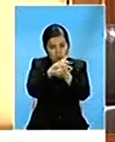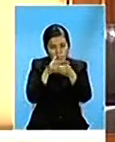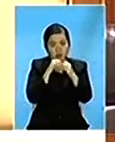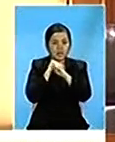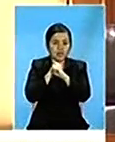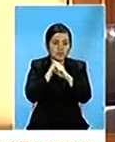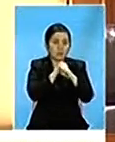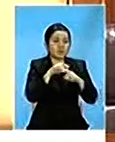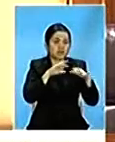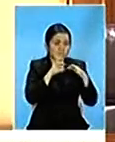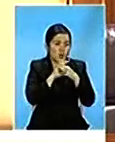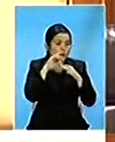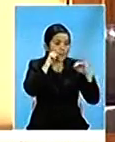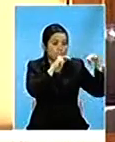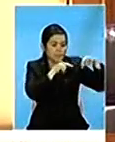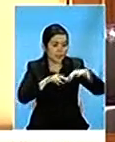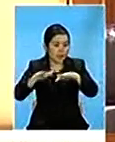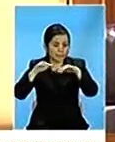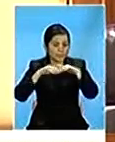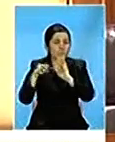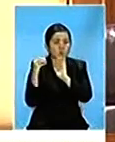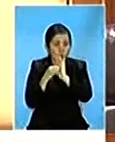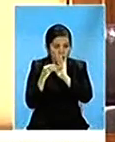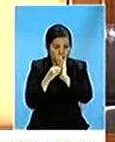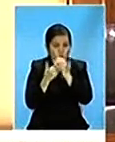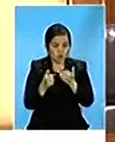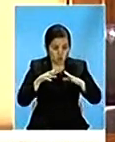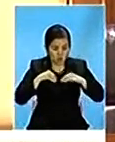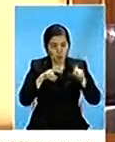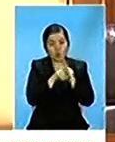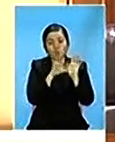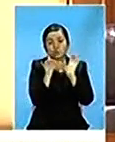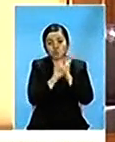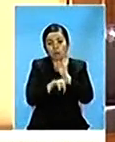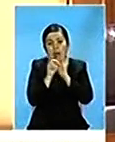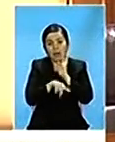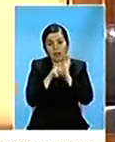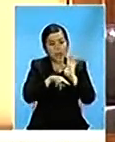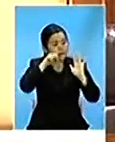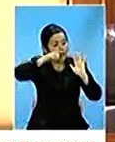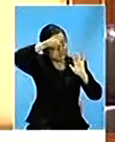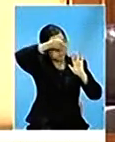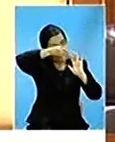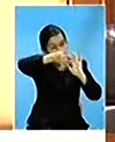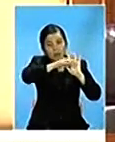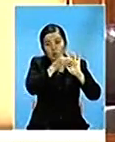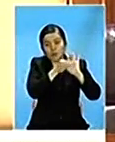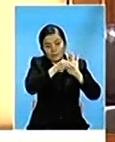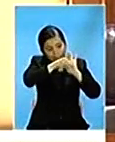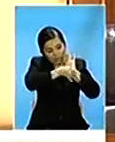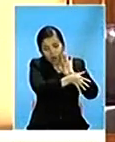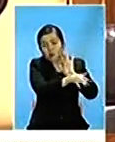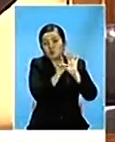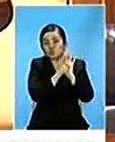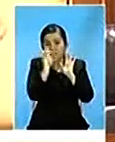ะครับของกทมแล้วกทมต้องยอมรับว่านะครับกทมอยู่ตรงปลายน้ำและน้ำผ่านกทมนะกทมจะบอกว่าคูคลอง